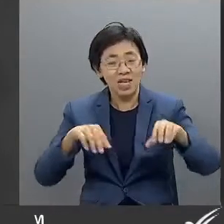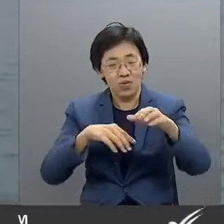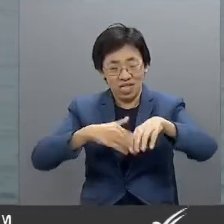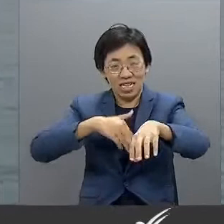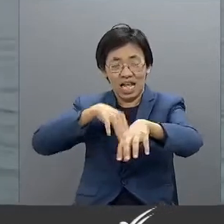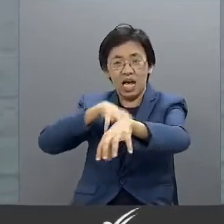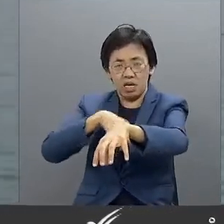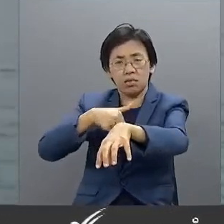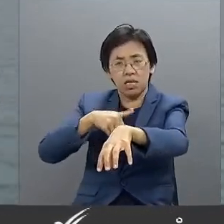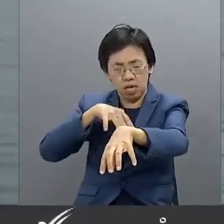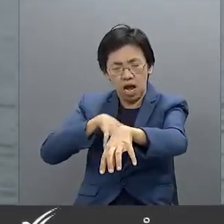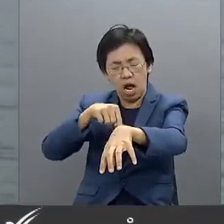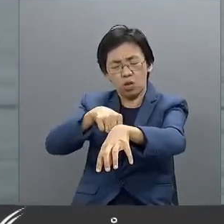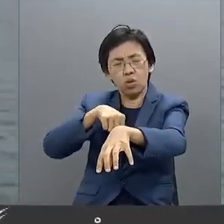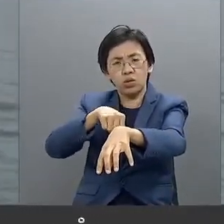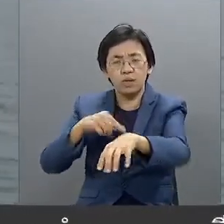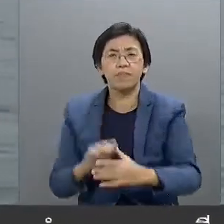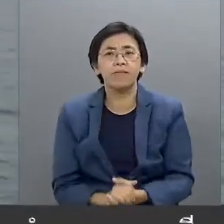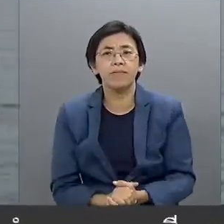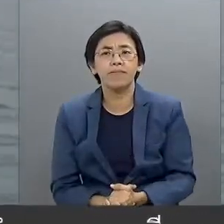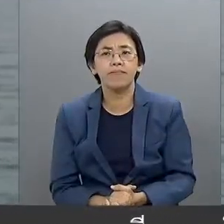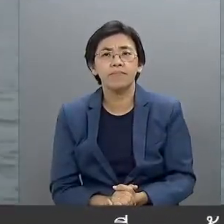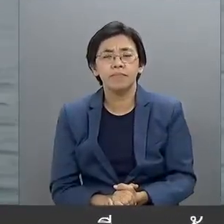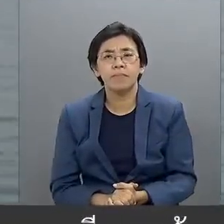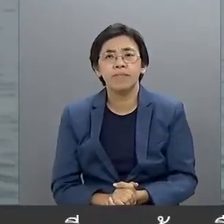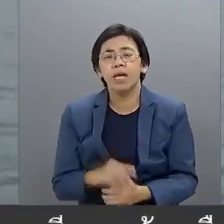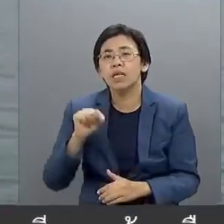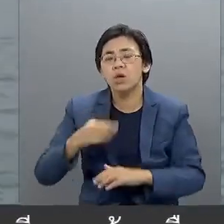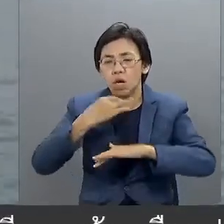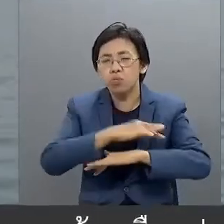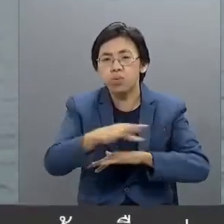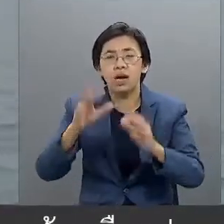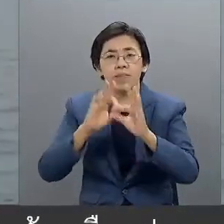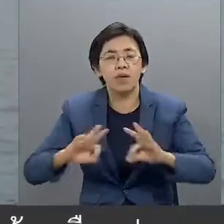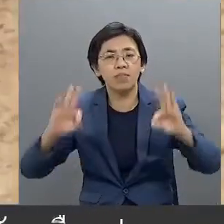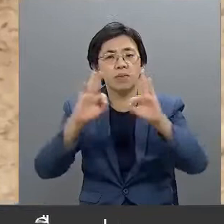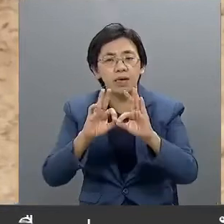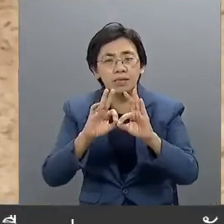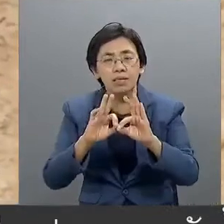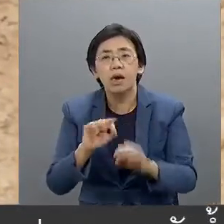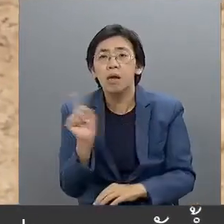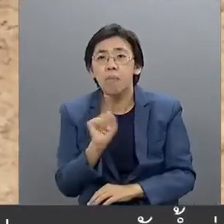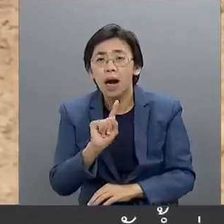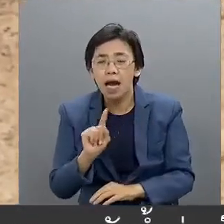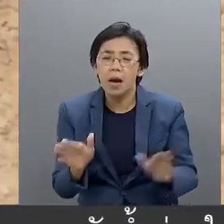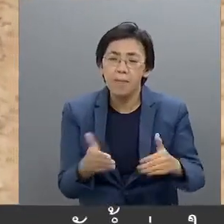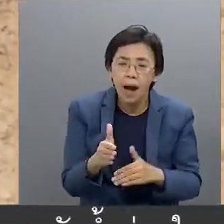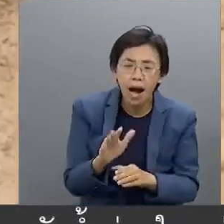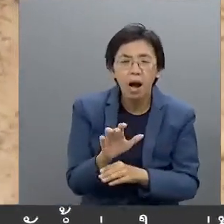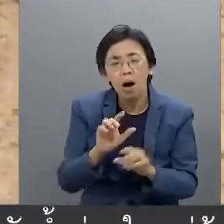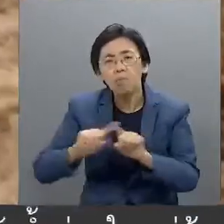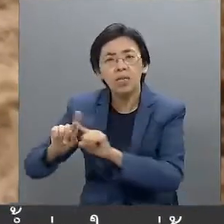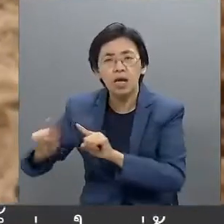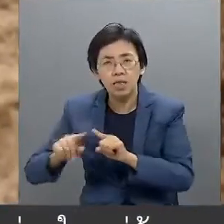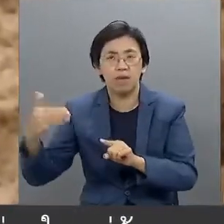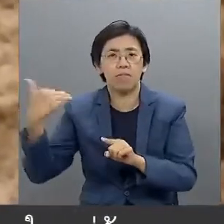ยแน่นอนนะคะว่าบริเวณนี้มีความสำคัญกับระบบนิเวศรวมทั้งแหล่งอาศัยของสัตว์ทะเลหายากขยะที่อาจ